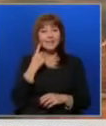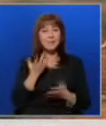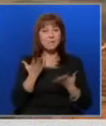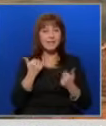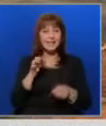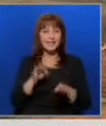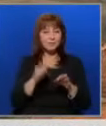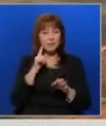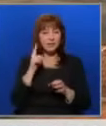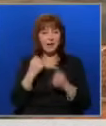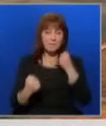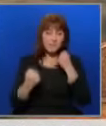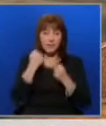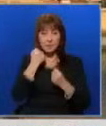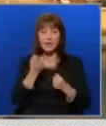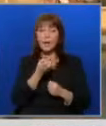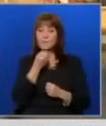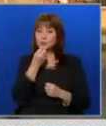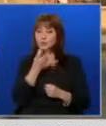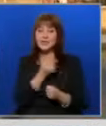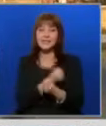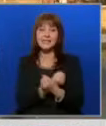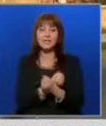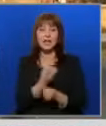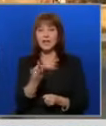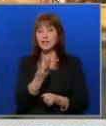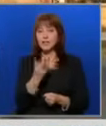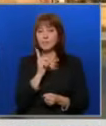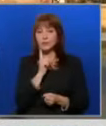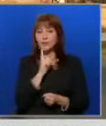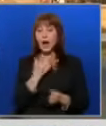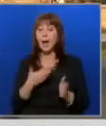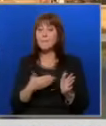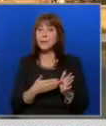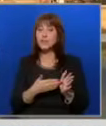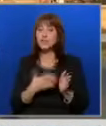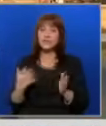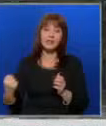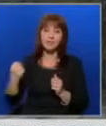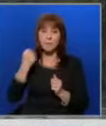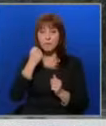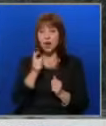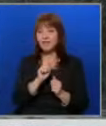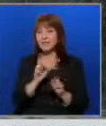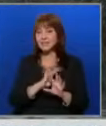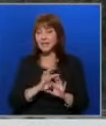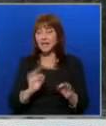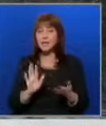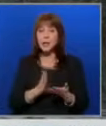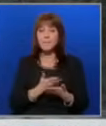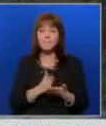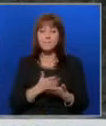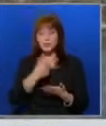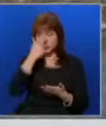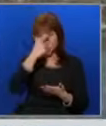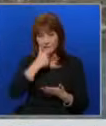изборния ден беше прибит, а по случая бяха задържани трима души. Причините за нападението са неизяснени между личностни отношения